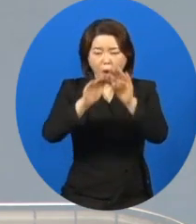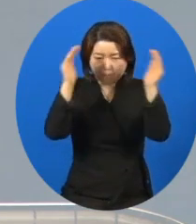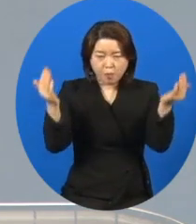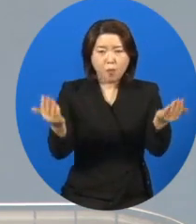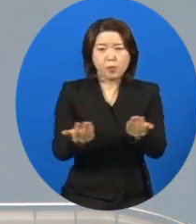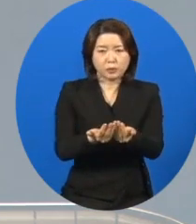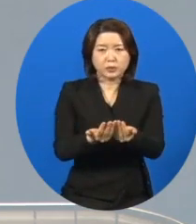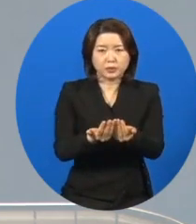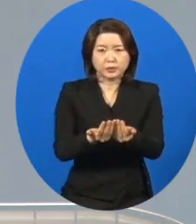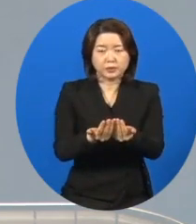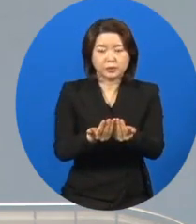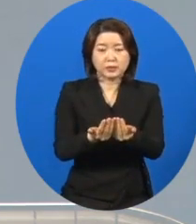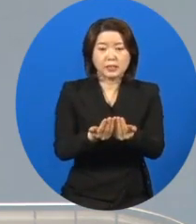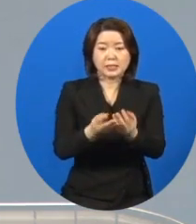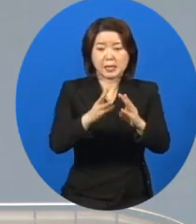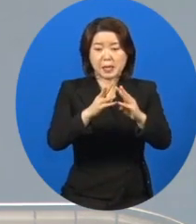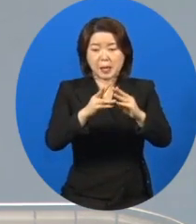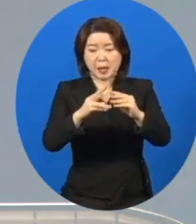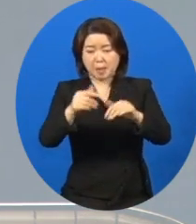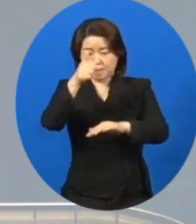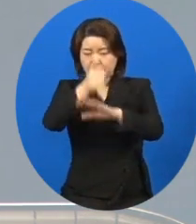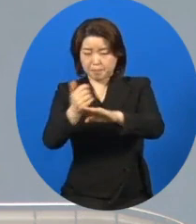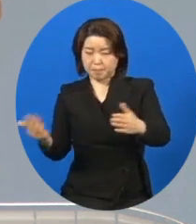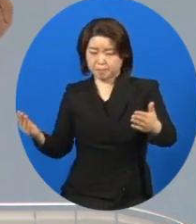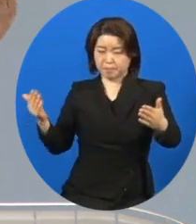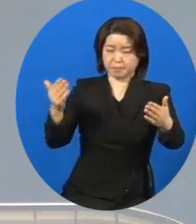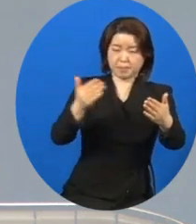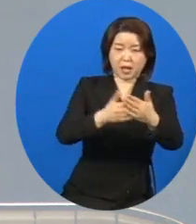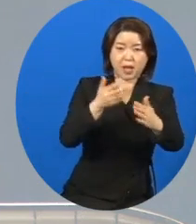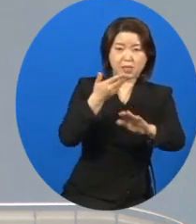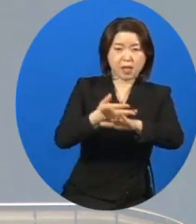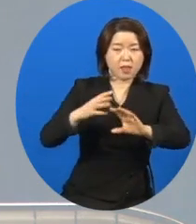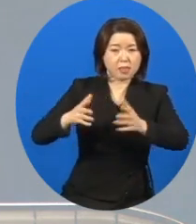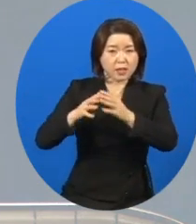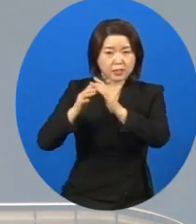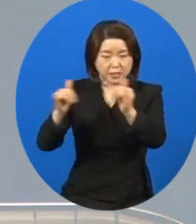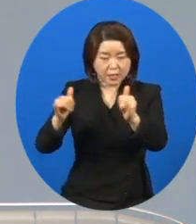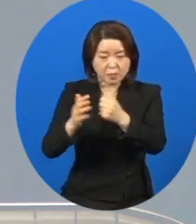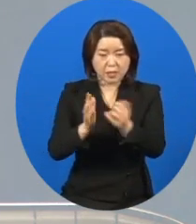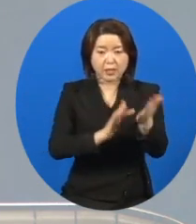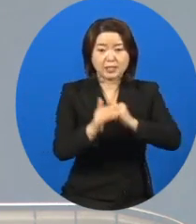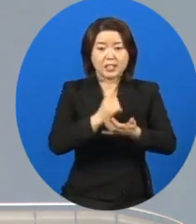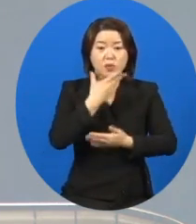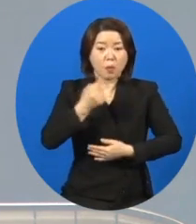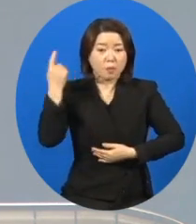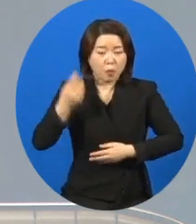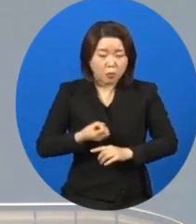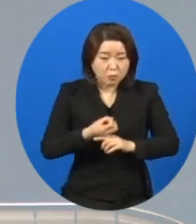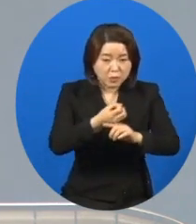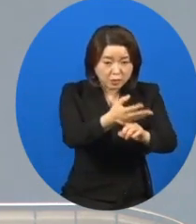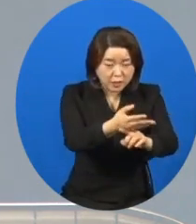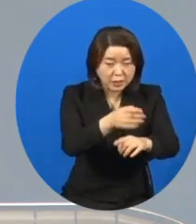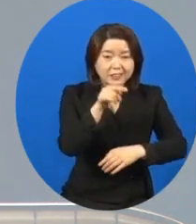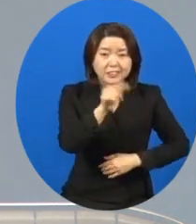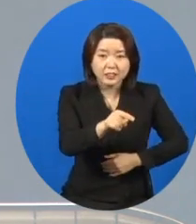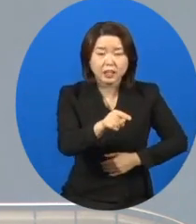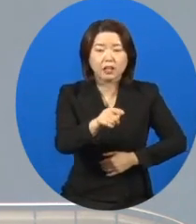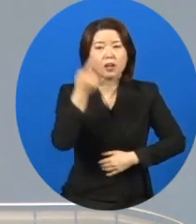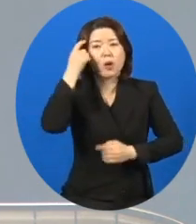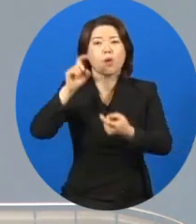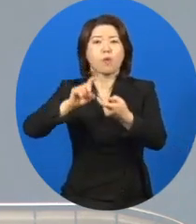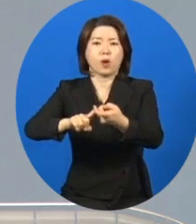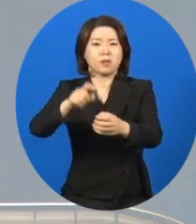모든 그 땅끝까지 이방인들에게 예수님의 복음을 전하는 것이 사도 바울의 관심이었어요.